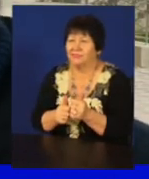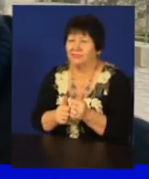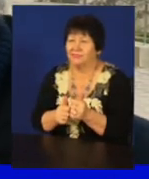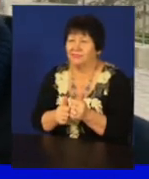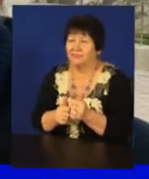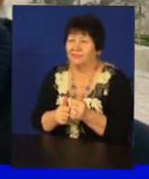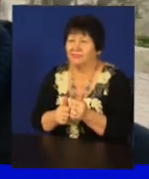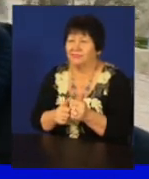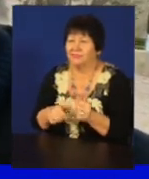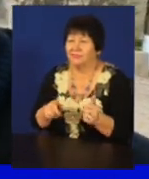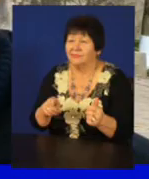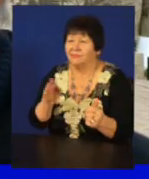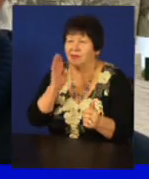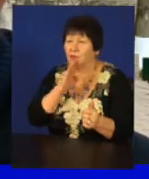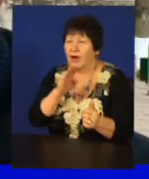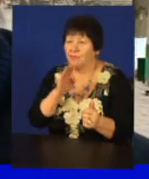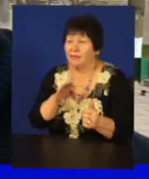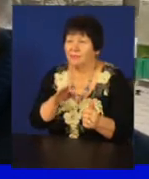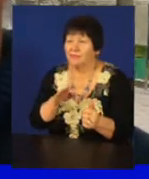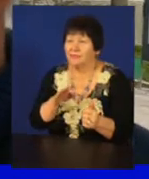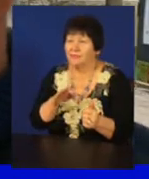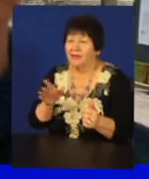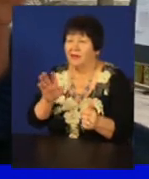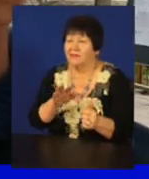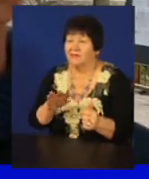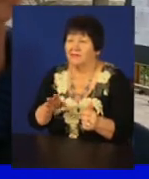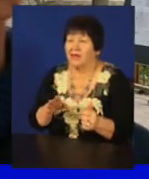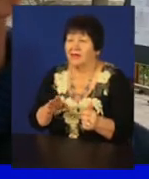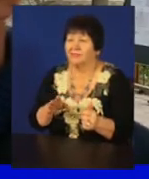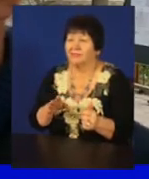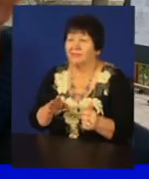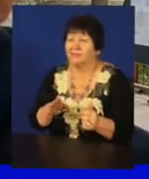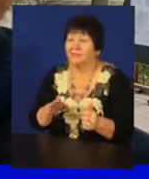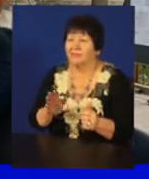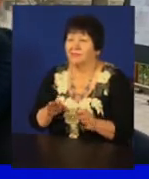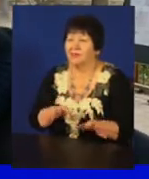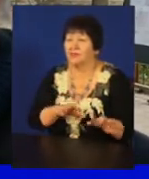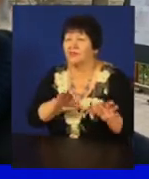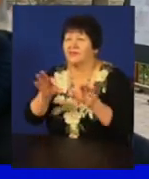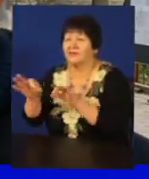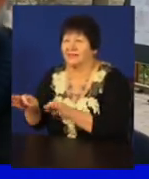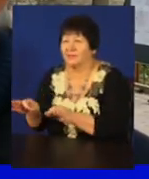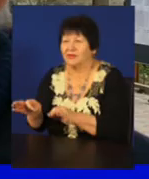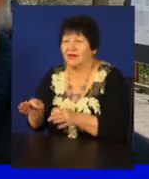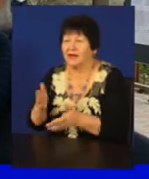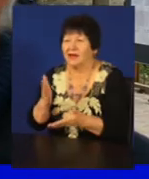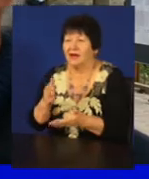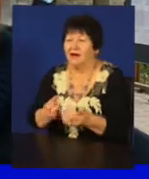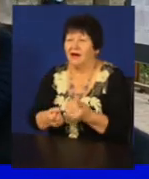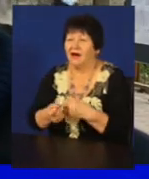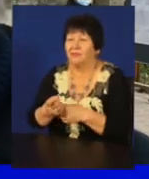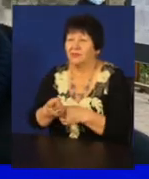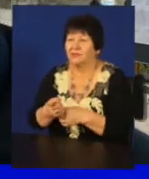haznari pentru apele reziduale, ei achită totuși acum pentru transportarea, pentru că aici va fi